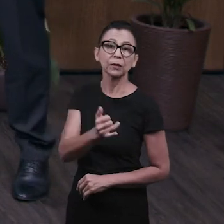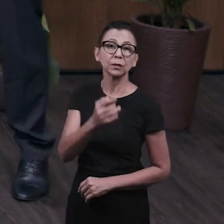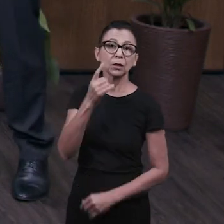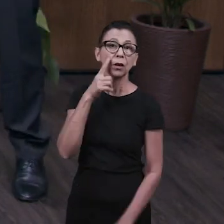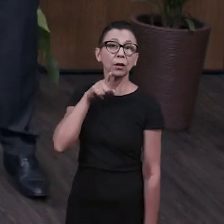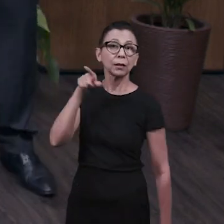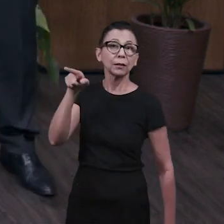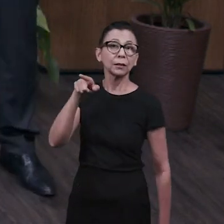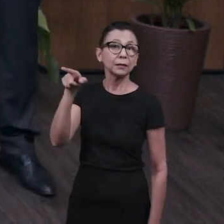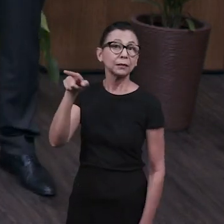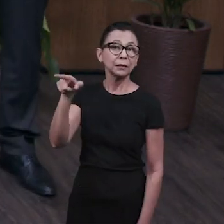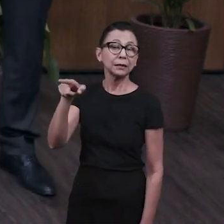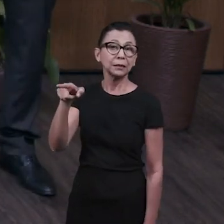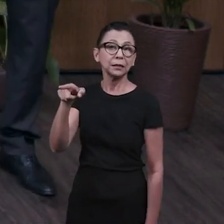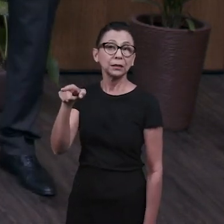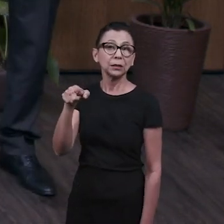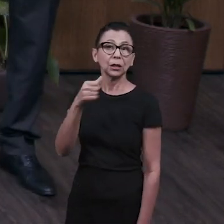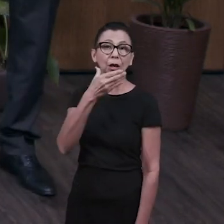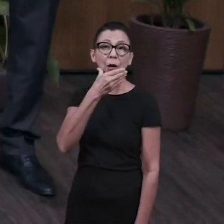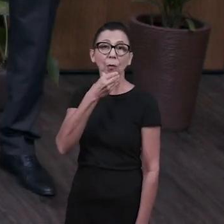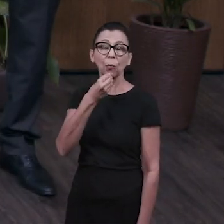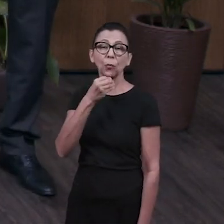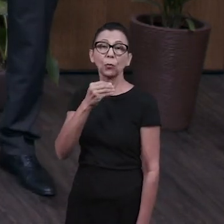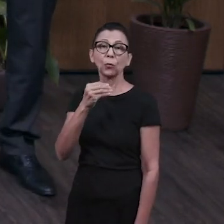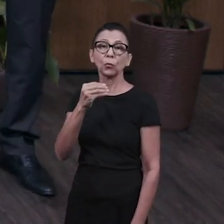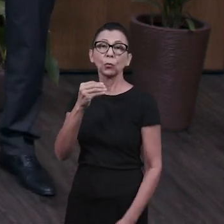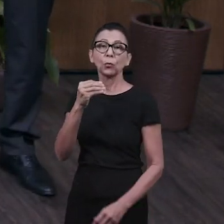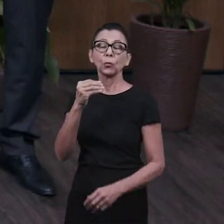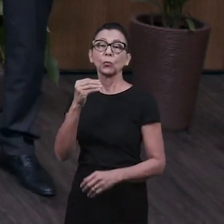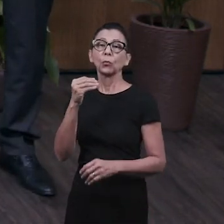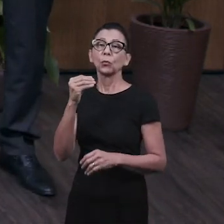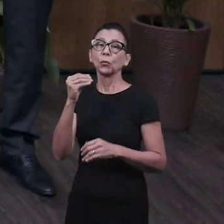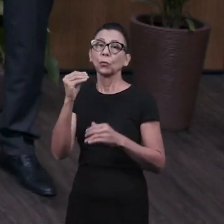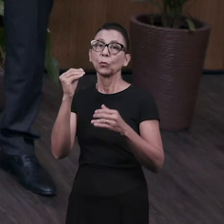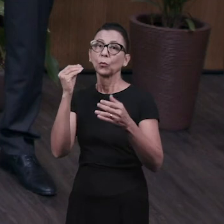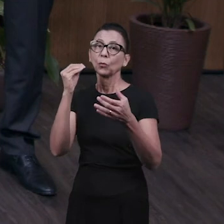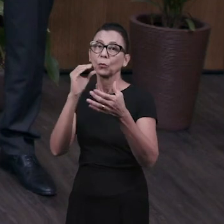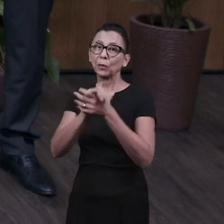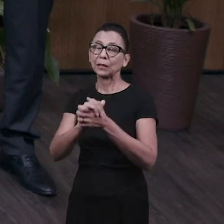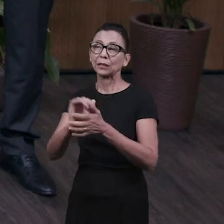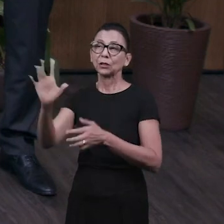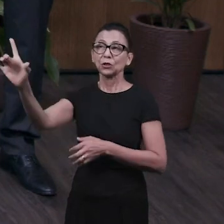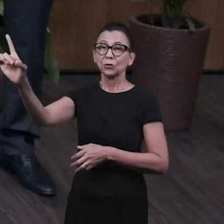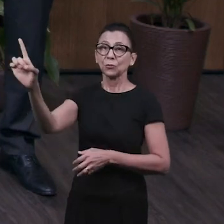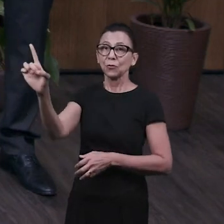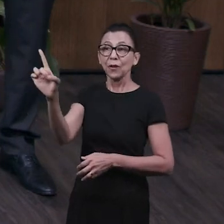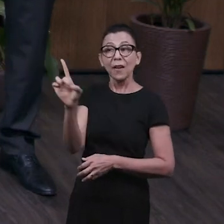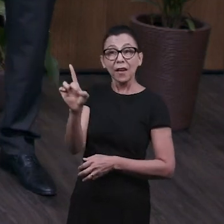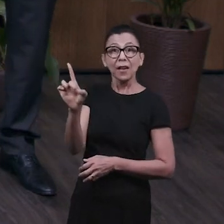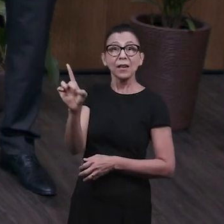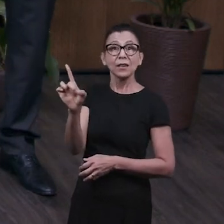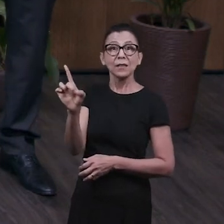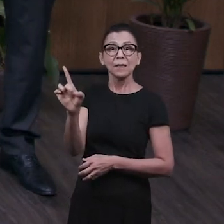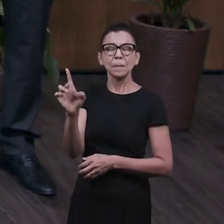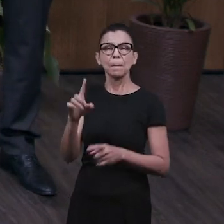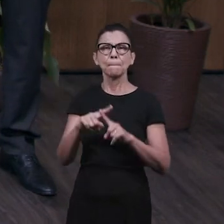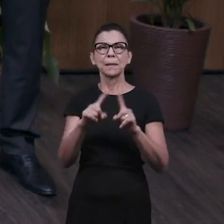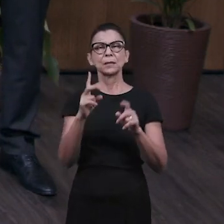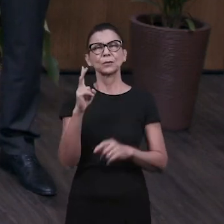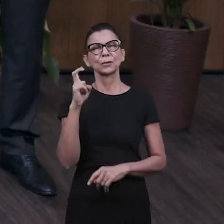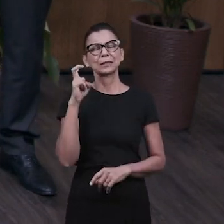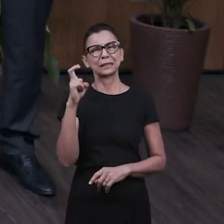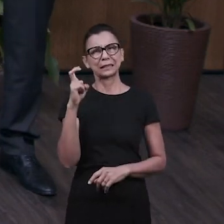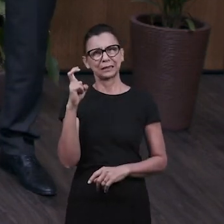Mais seulement 5, qui étaient les prudentes, étaient préparées pour